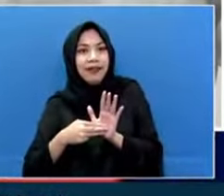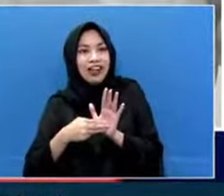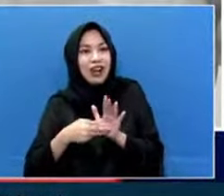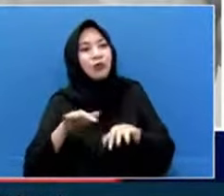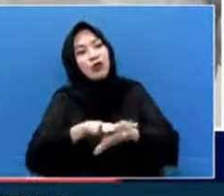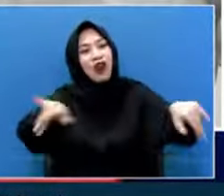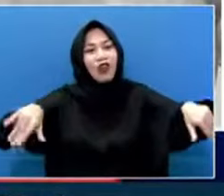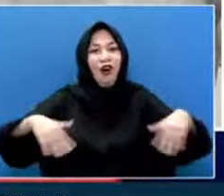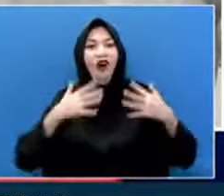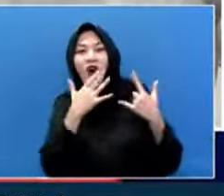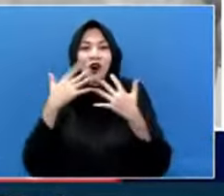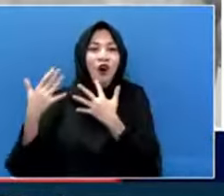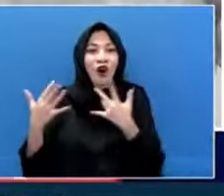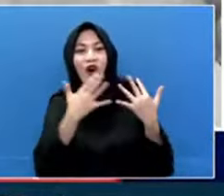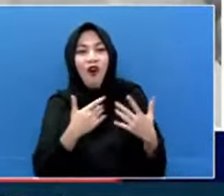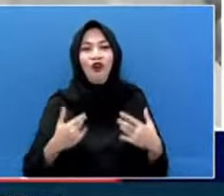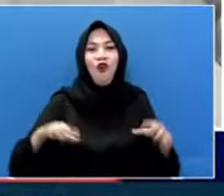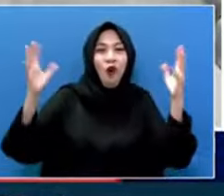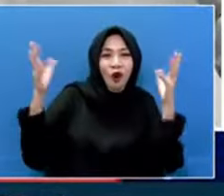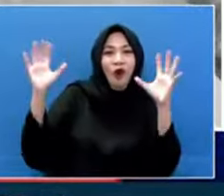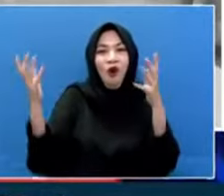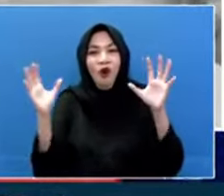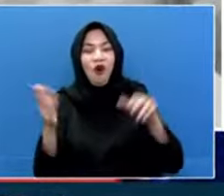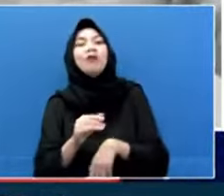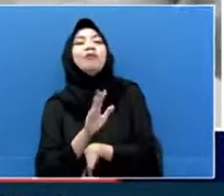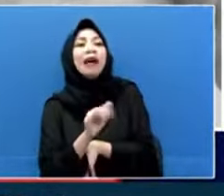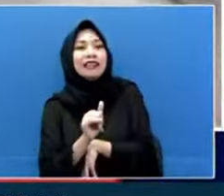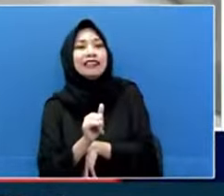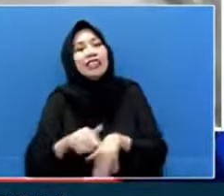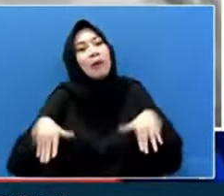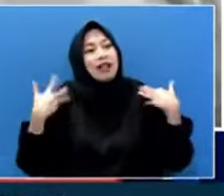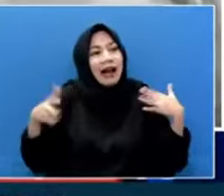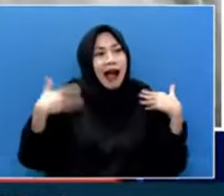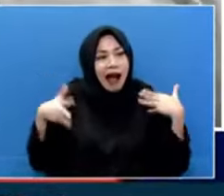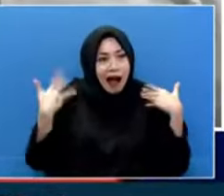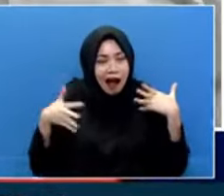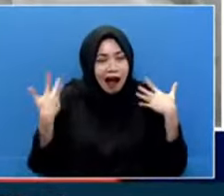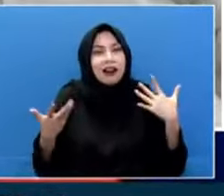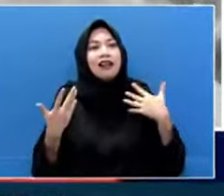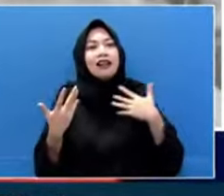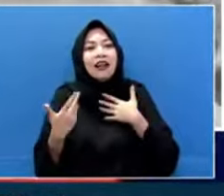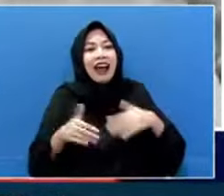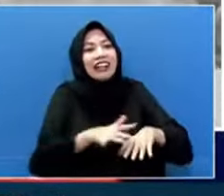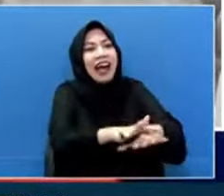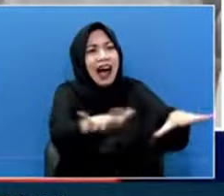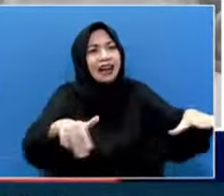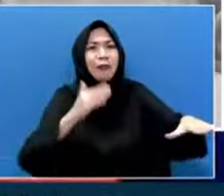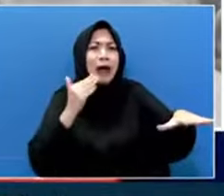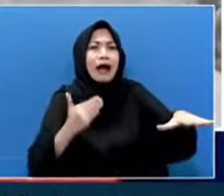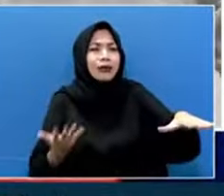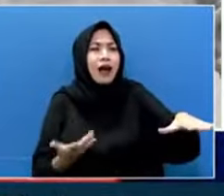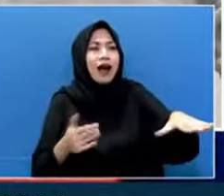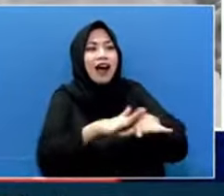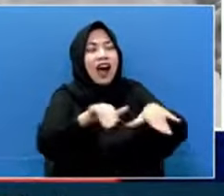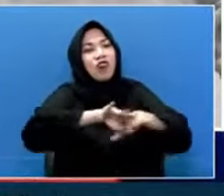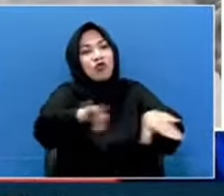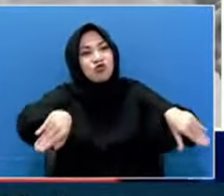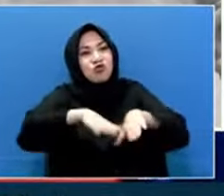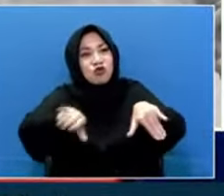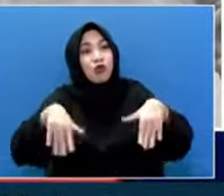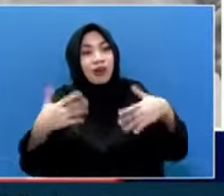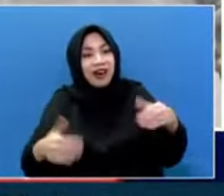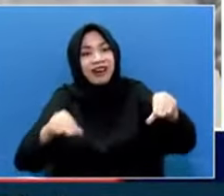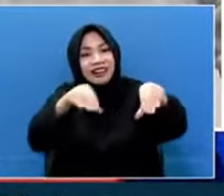ulang tahunnya itu jadi masih eh gembira di situ pada saat di atas air itu terus selang beberapa saat